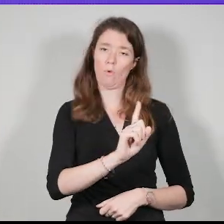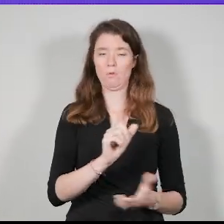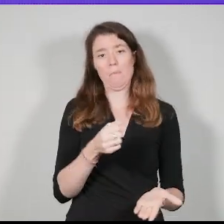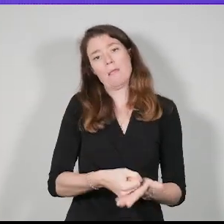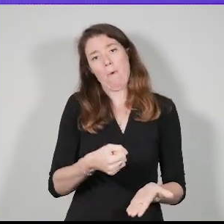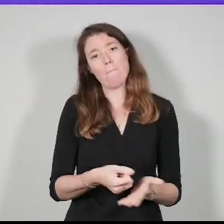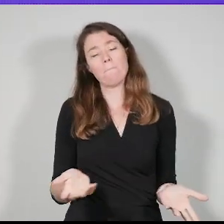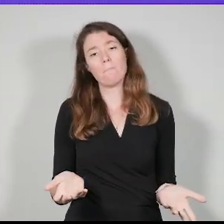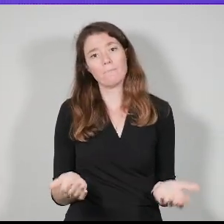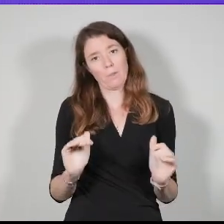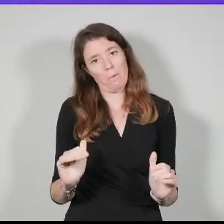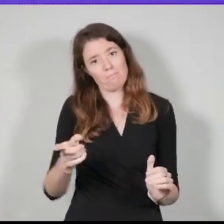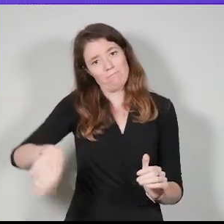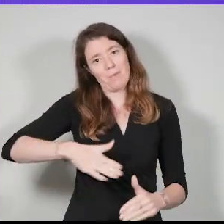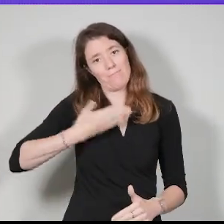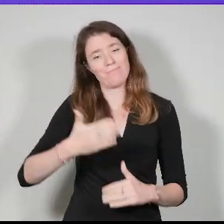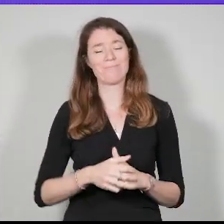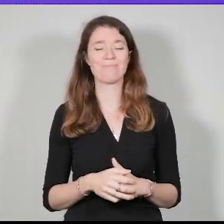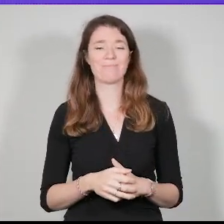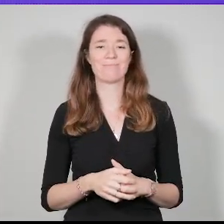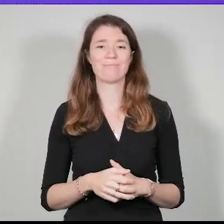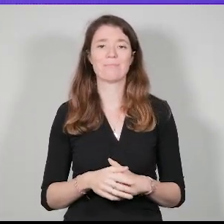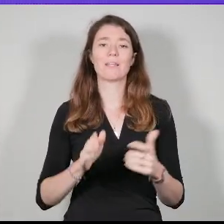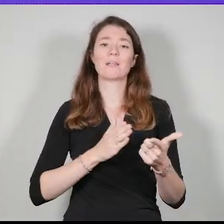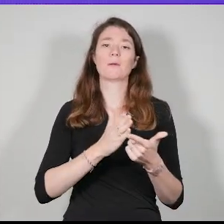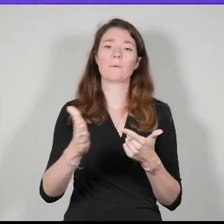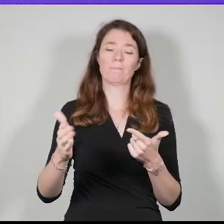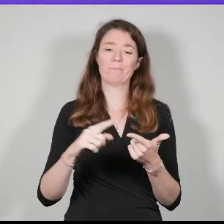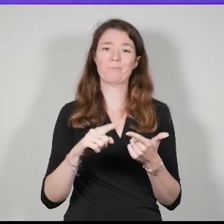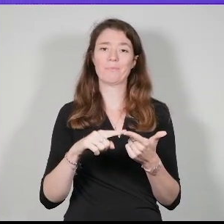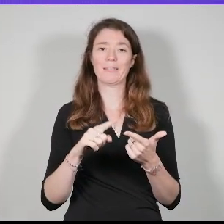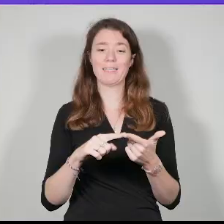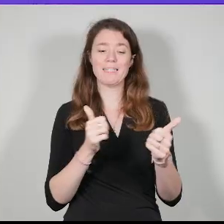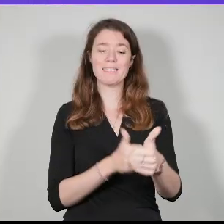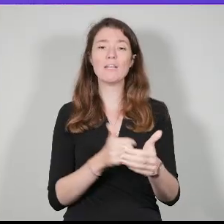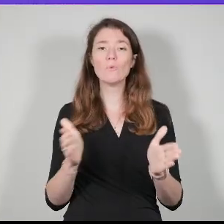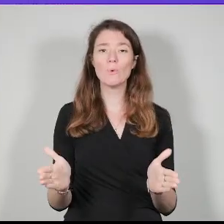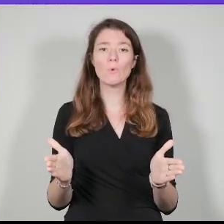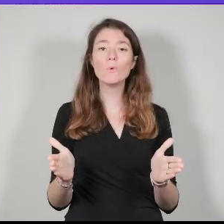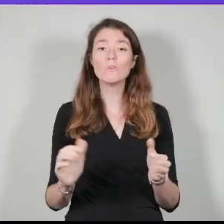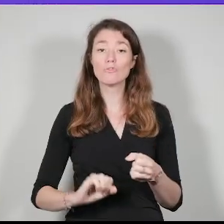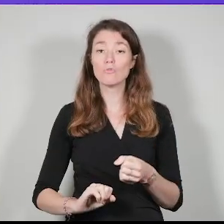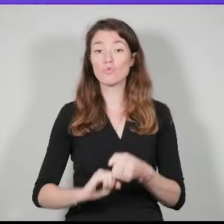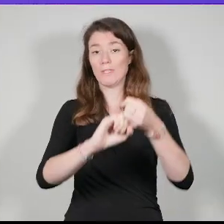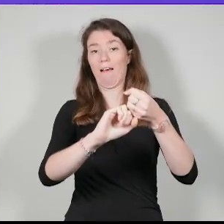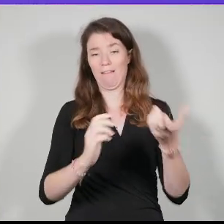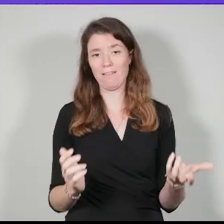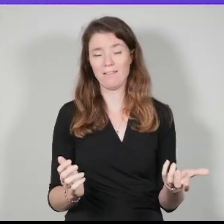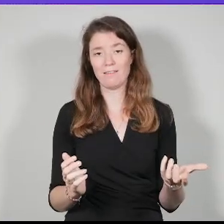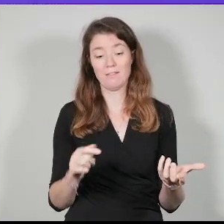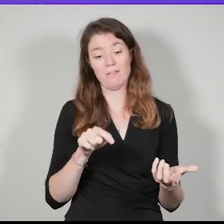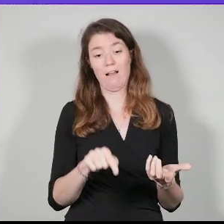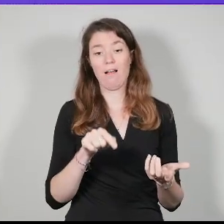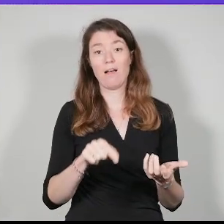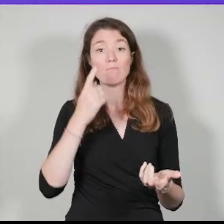minimum assez apprécié. Ensuite, on a la cellule soutien, qui est